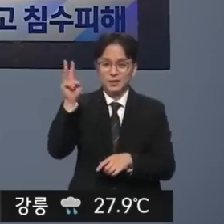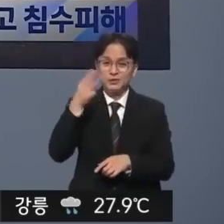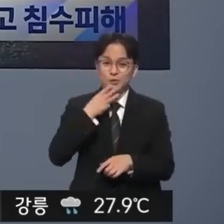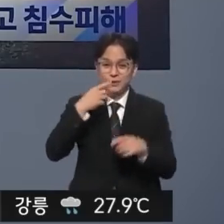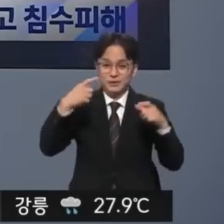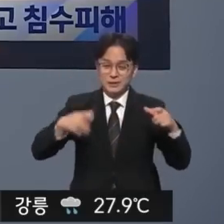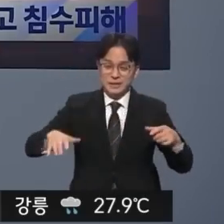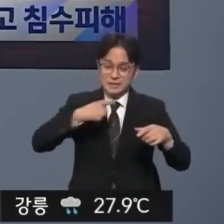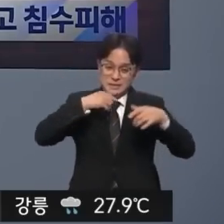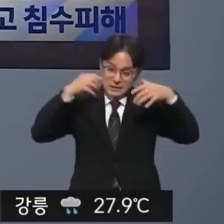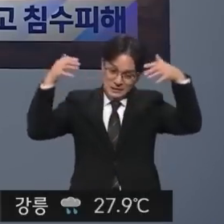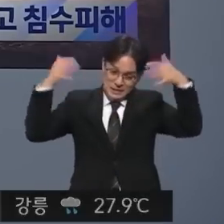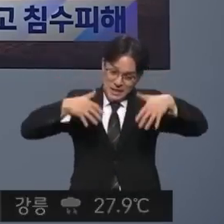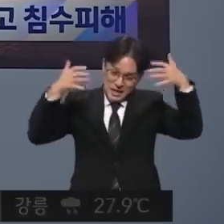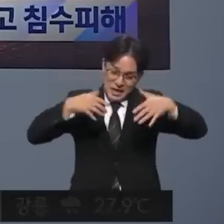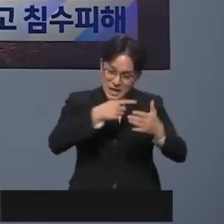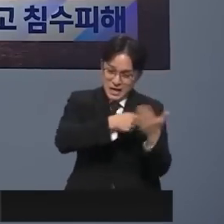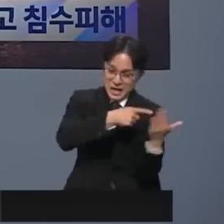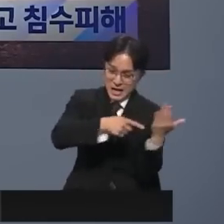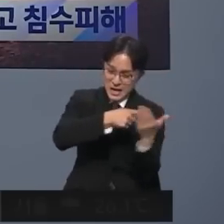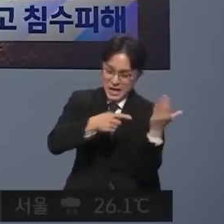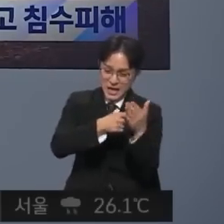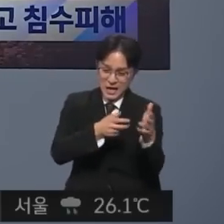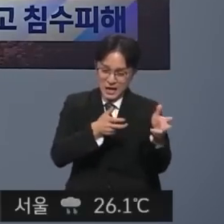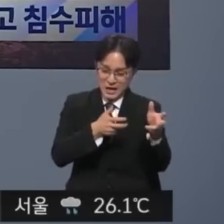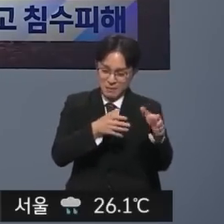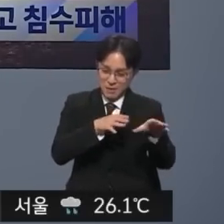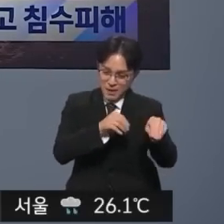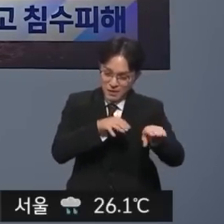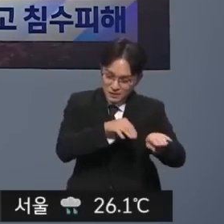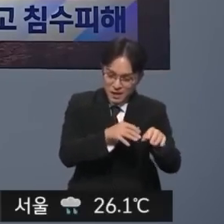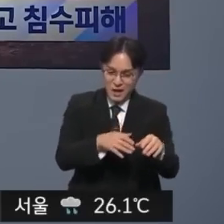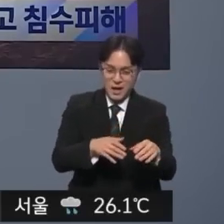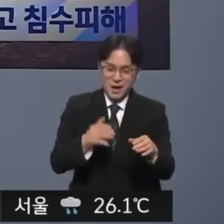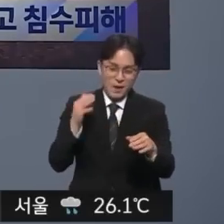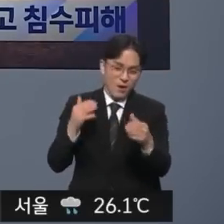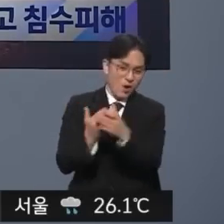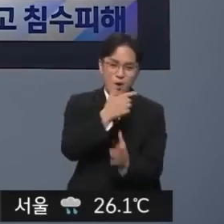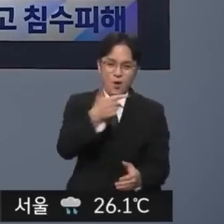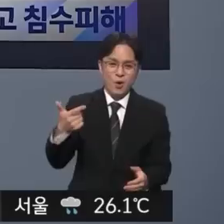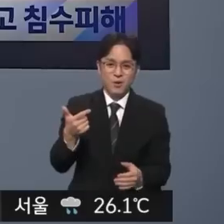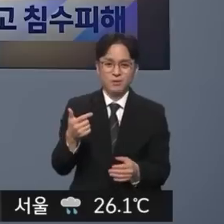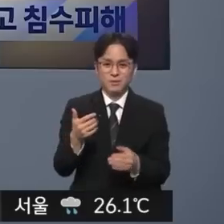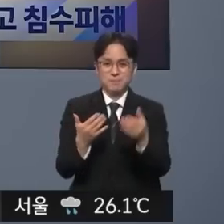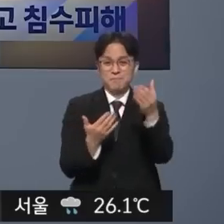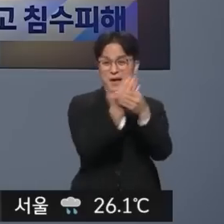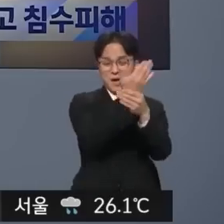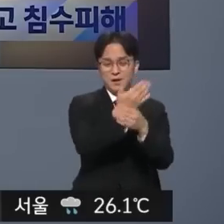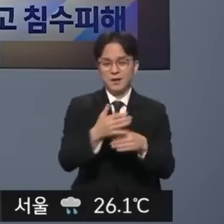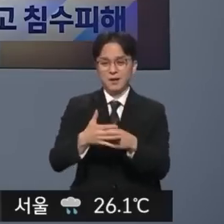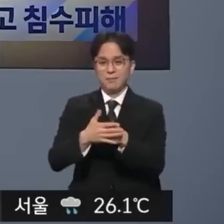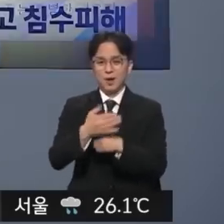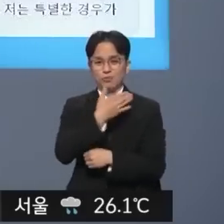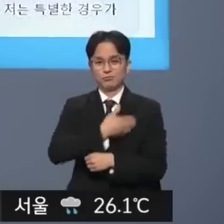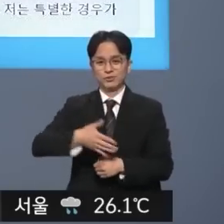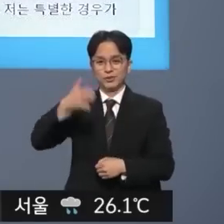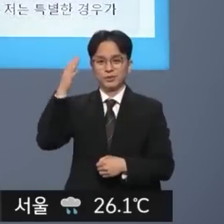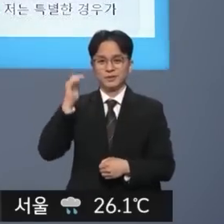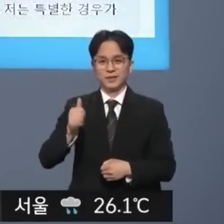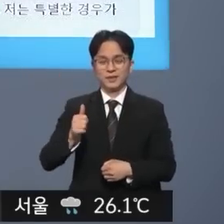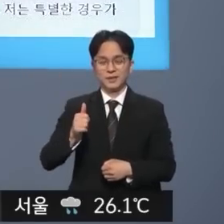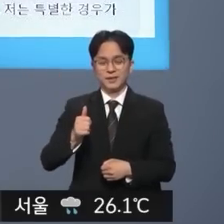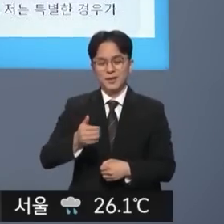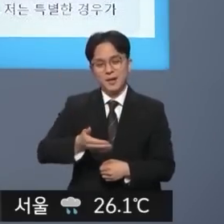차량 침수와 지하철 운행 중단 등 피해가 잇따른 상황이었죠. 재난 상황을 소홀히 했다는 비판이 일자